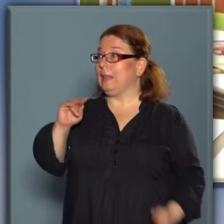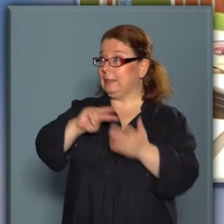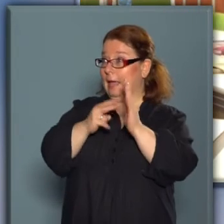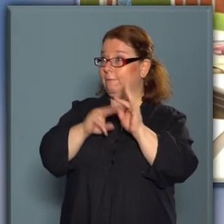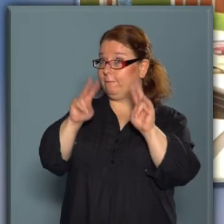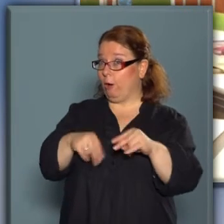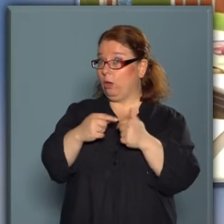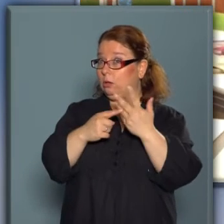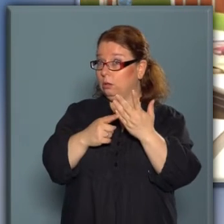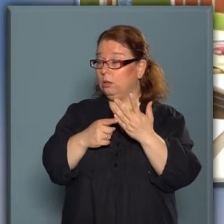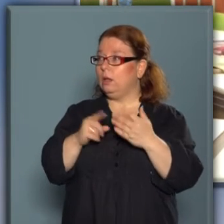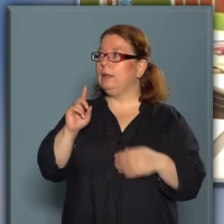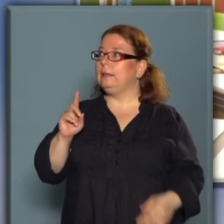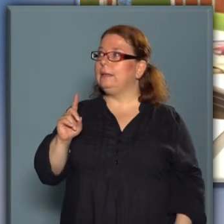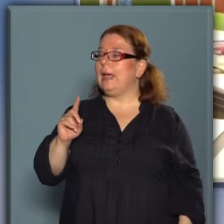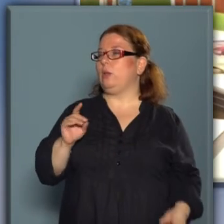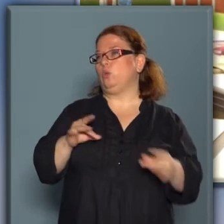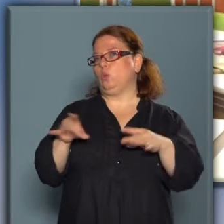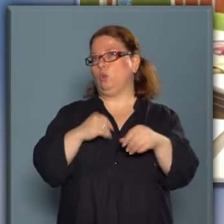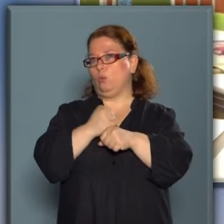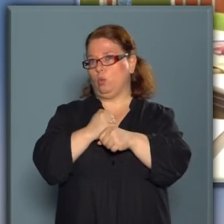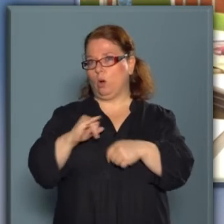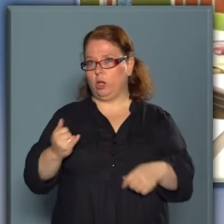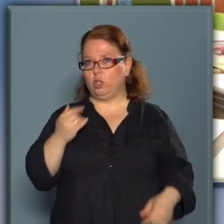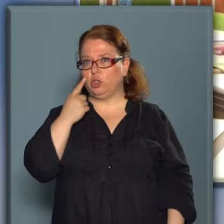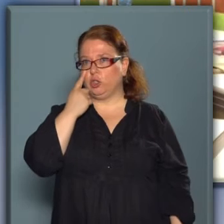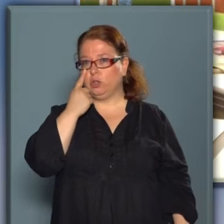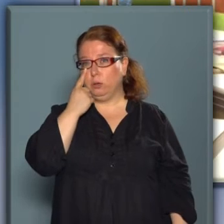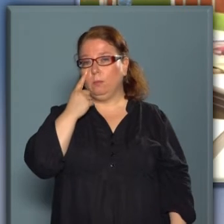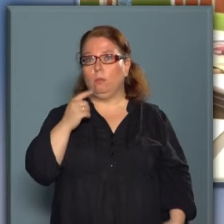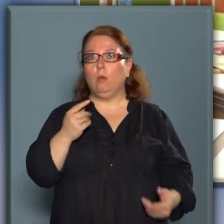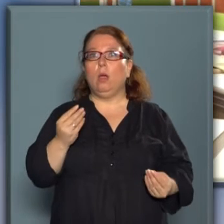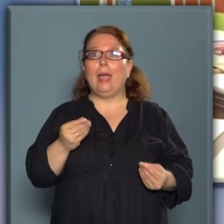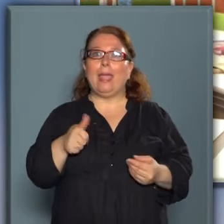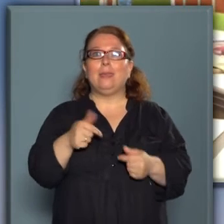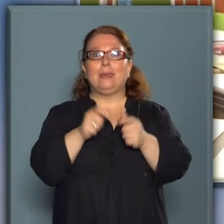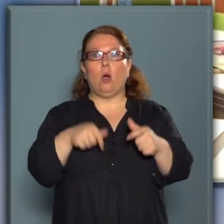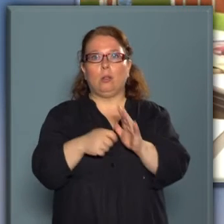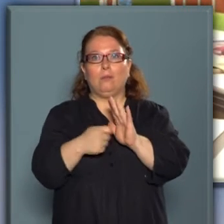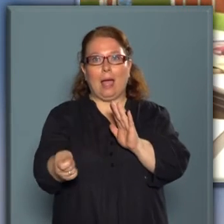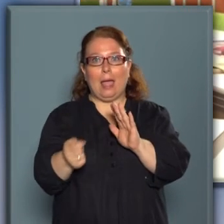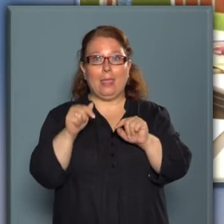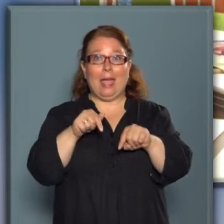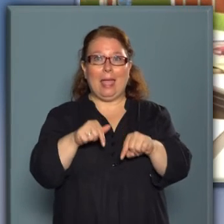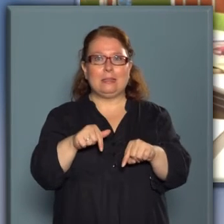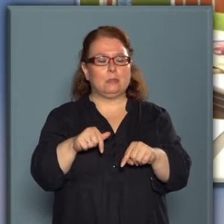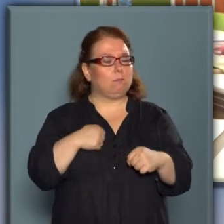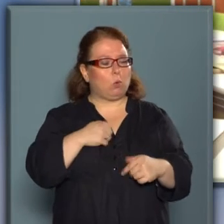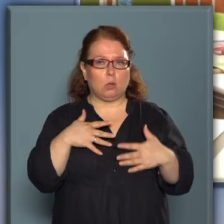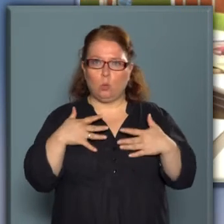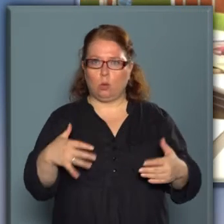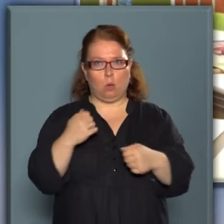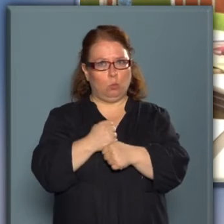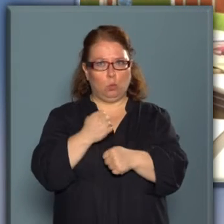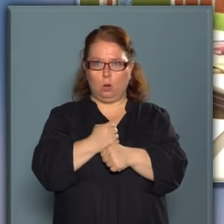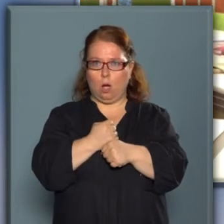Tervek vannak, de gyűjtő munka, tehát ahhoz, hogy egy kiadványt kiadjunk, az egy borzasztó